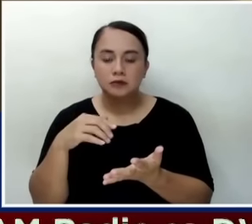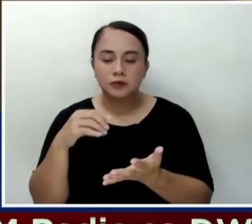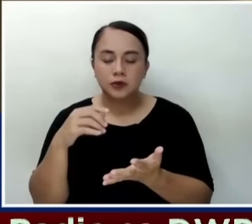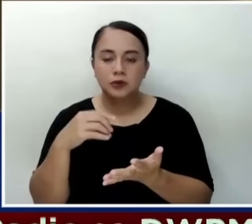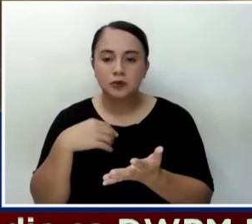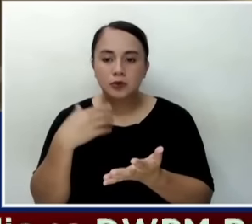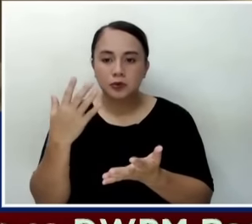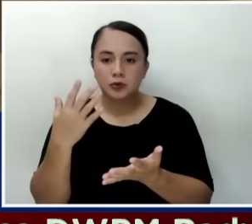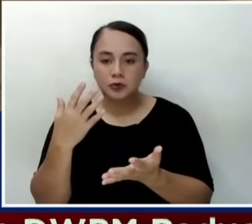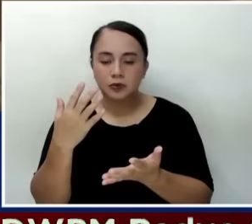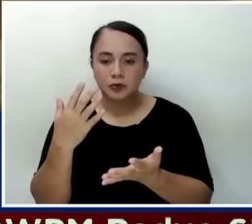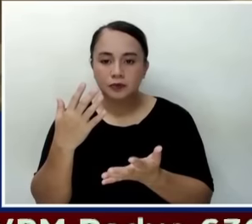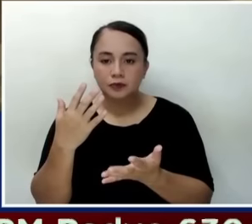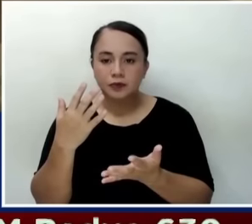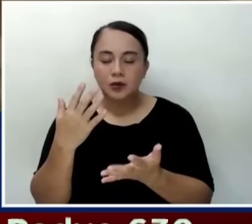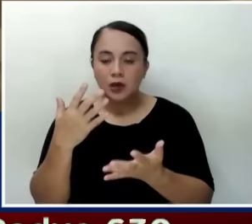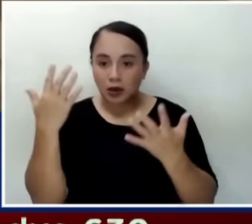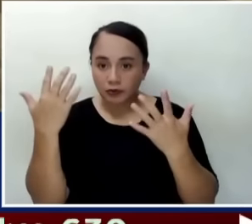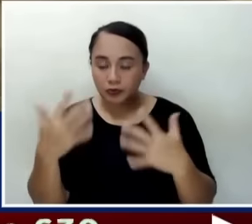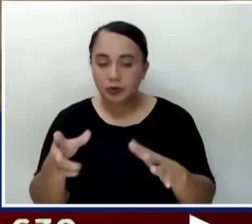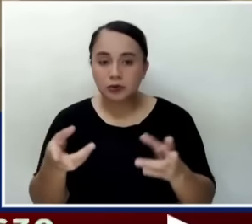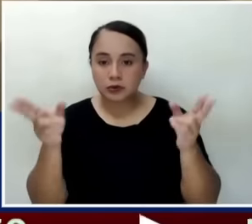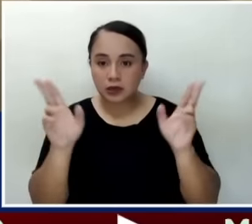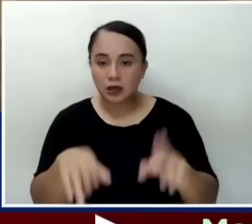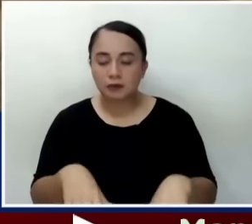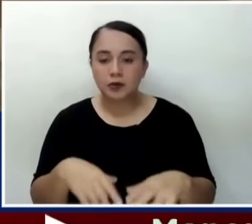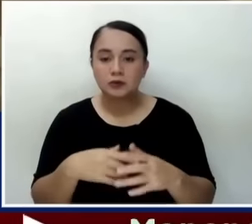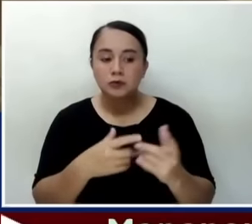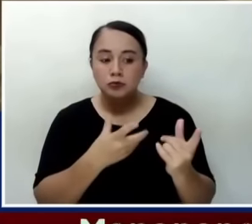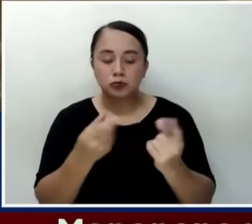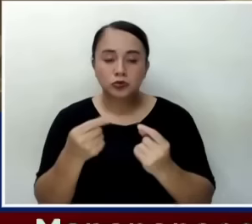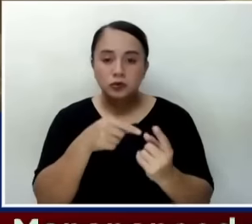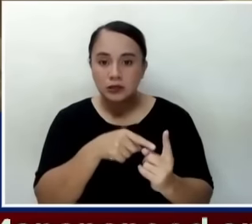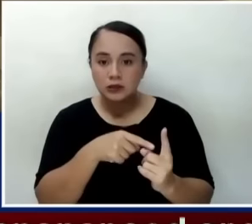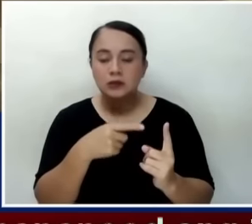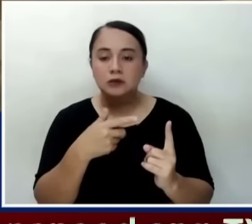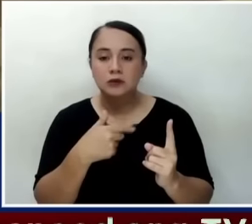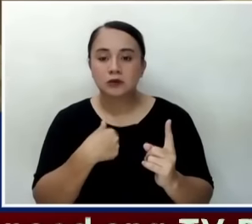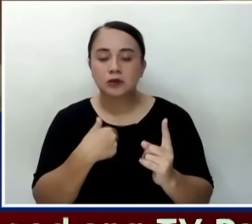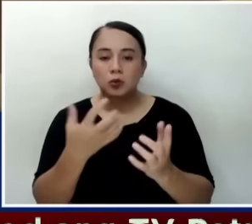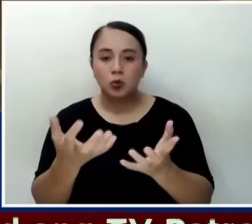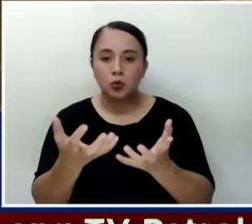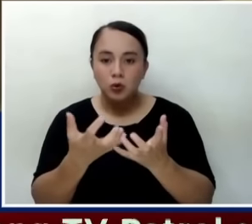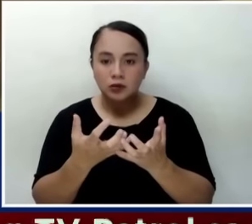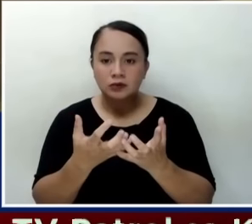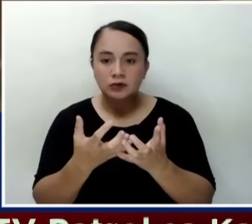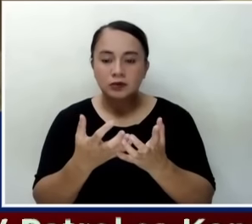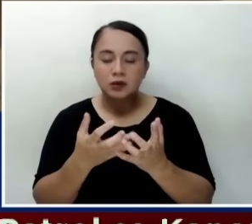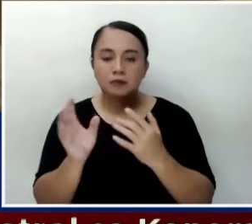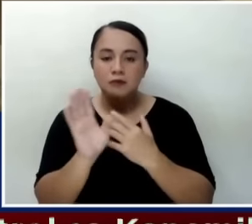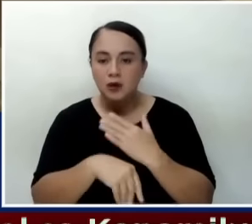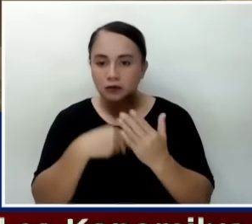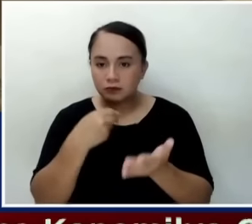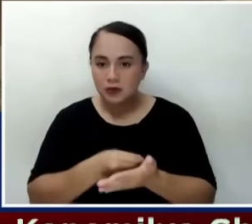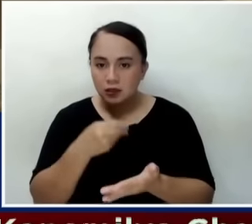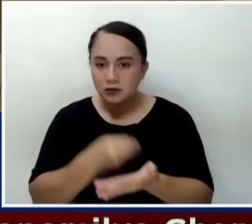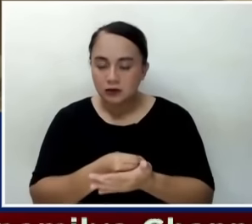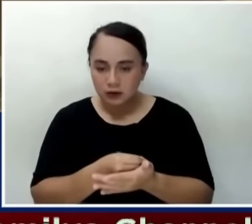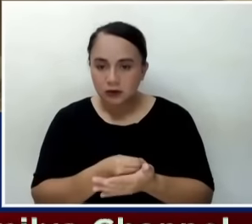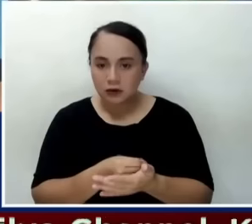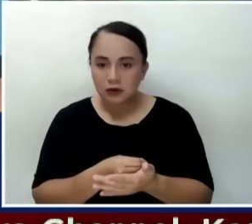law. After what happened, they have been done to her and she once they return the money that they